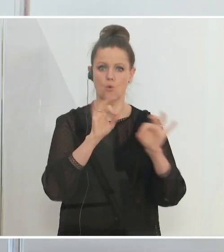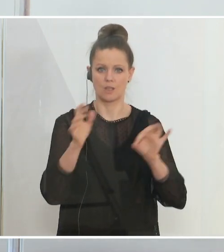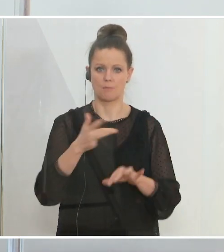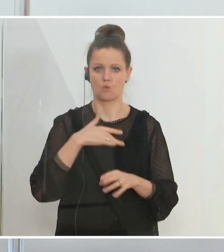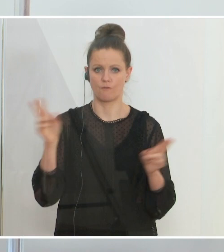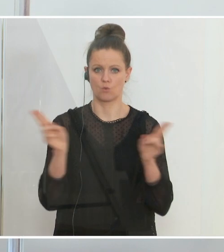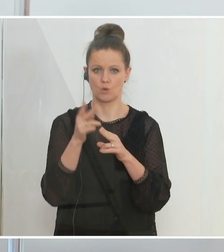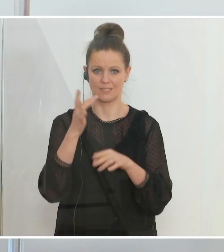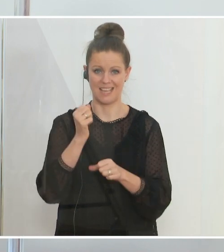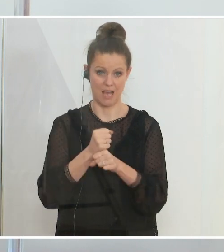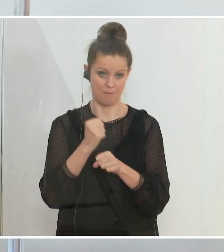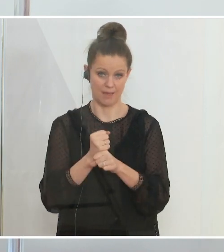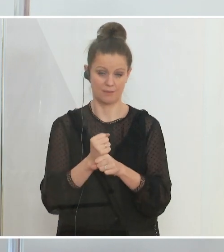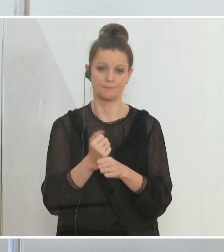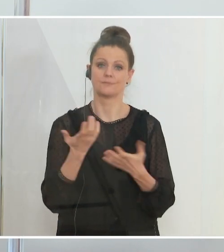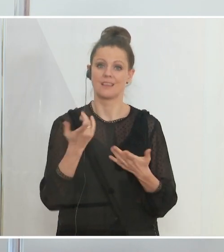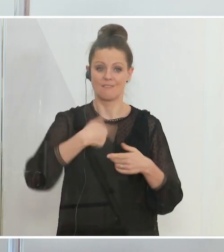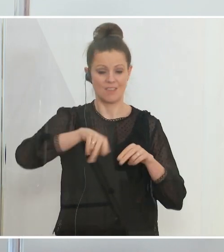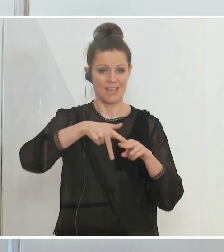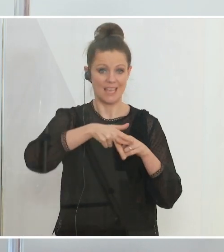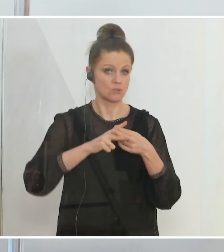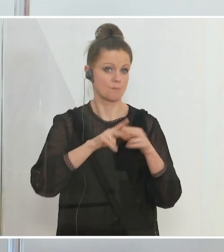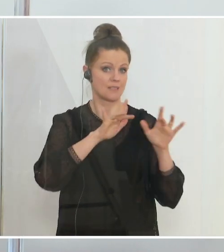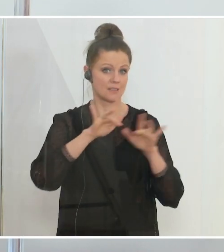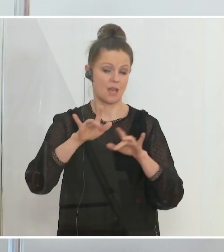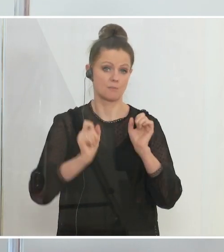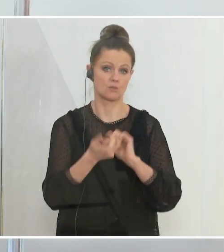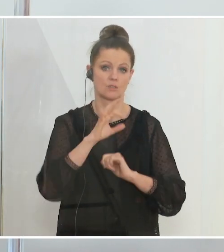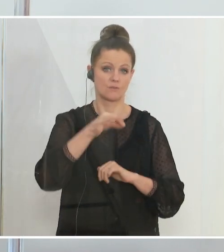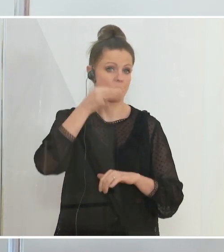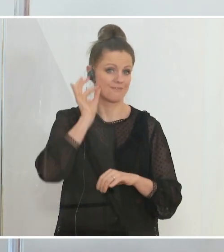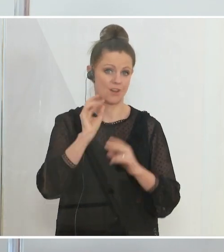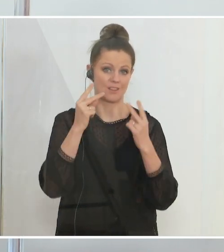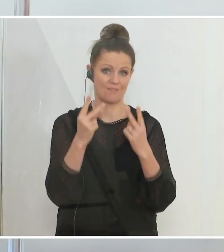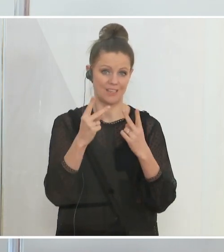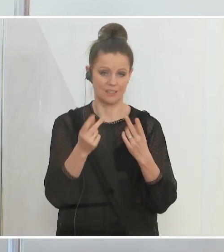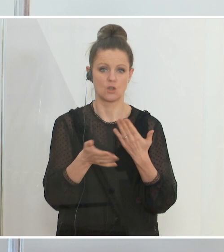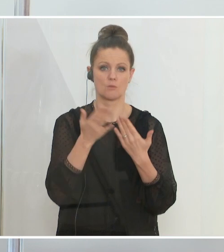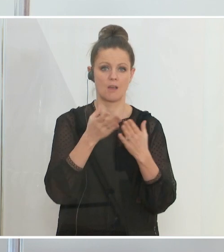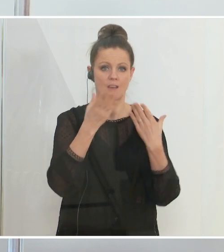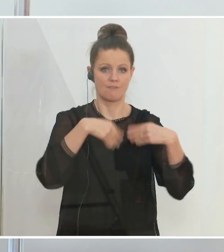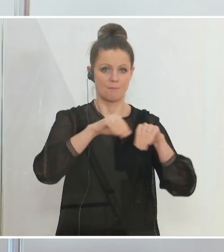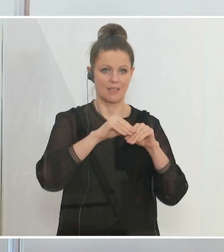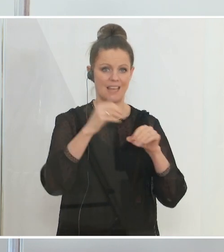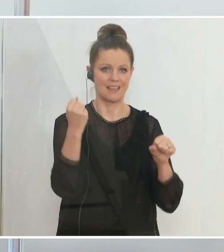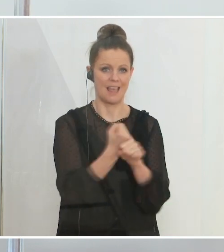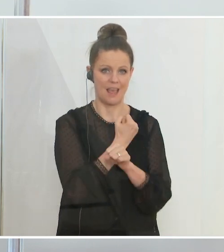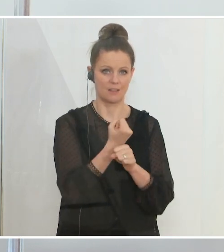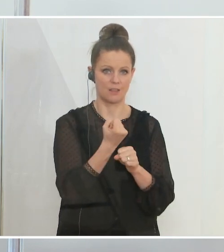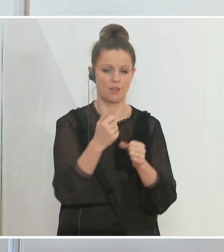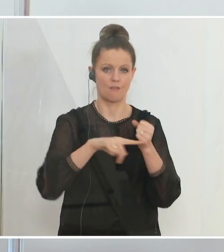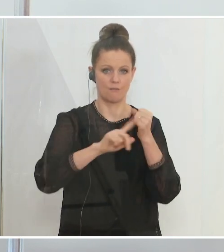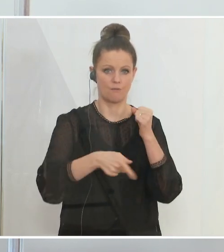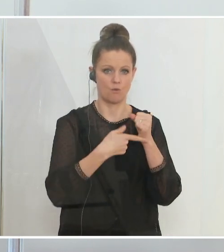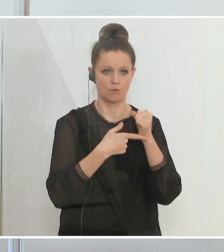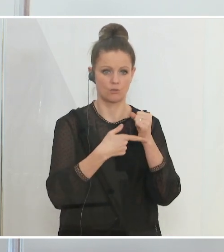Und da haben wir Instrumente, die besonders für Frauen wichtig sind. Wir haben den Familienhärtefonds um 50